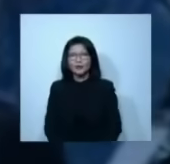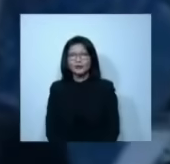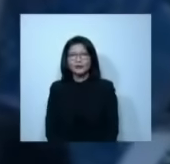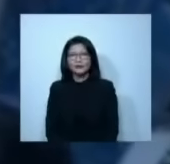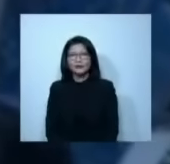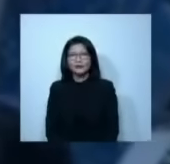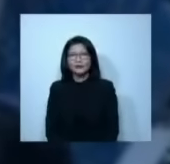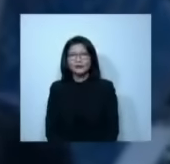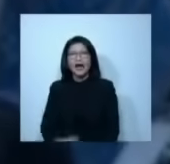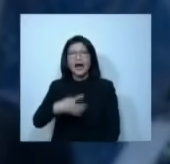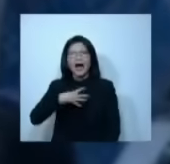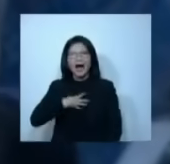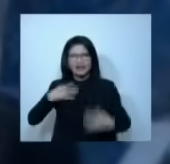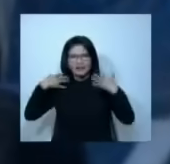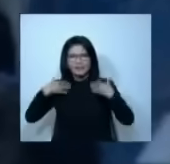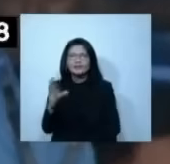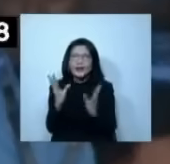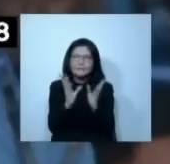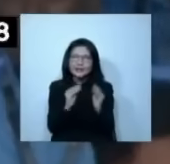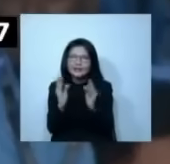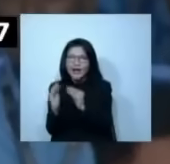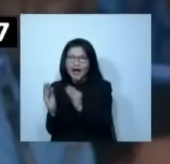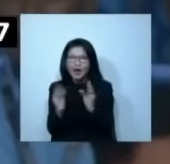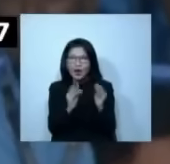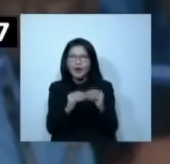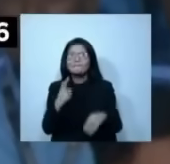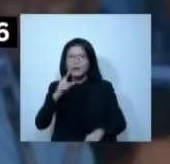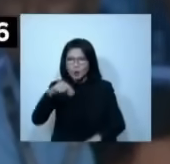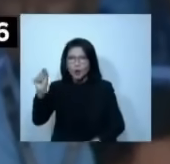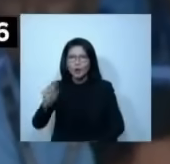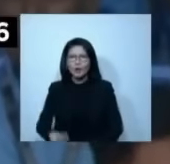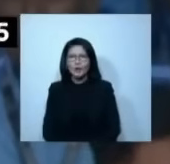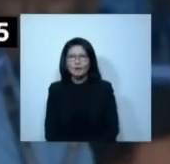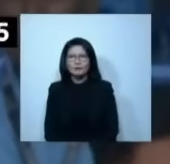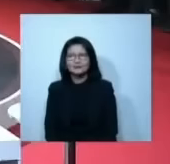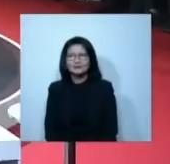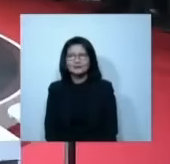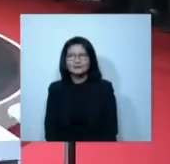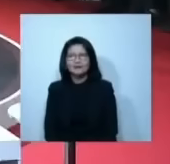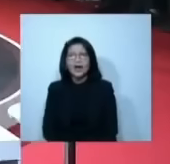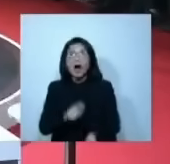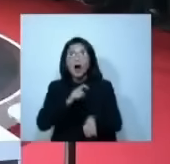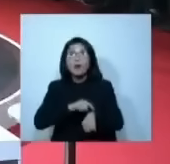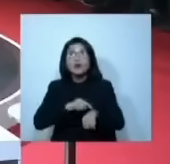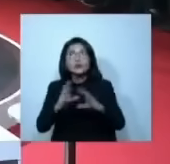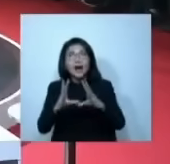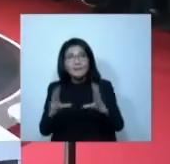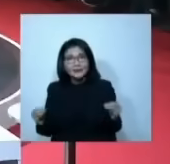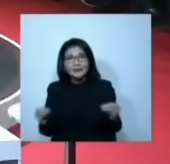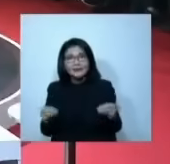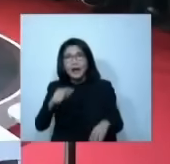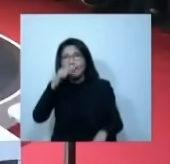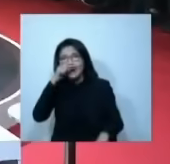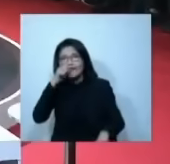kandidat yang pertama pertanyaan tentang oposisi ya yang dilontarkan oleh Anis kemudian ini terjadi tiktok antara